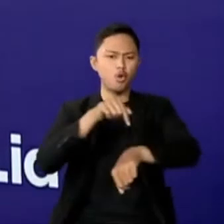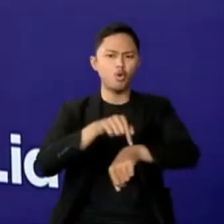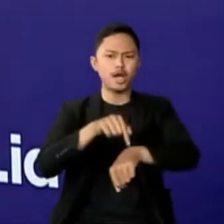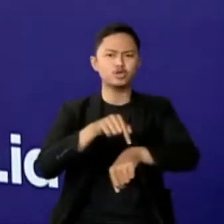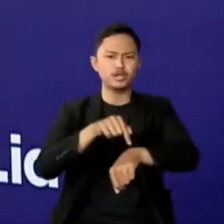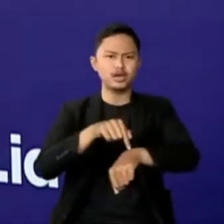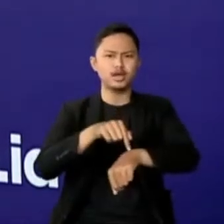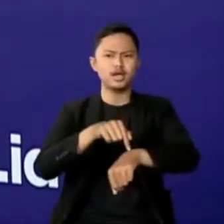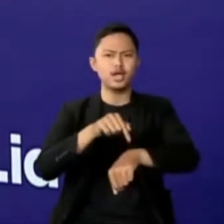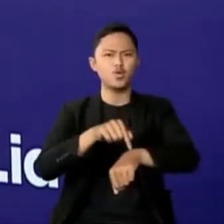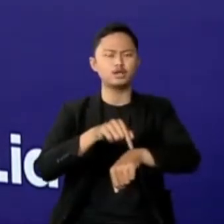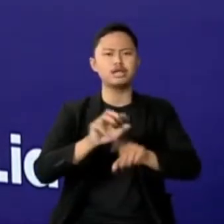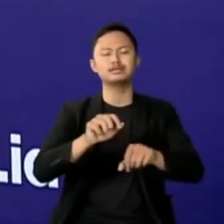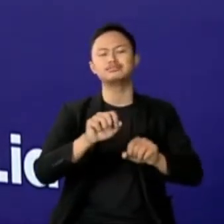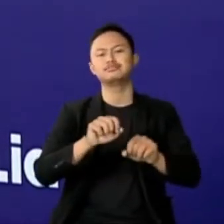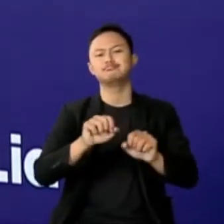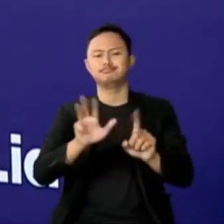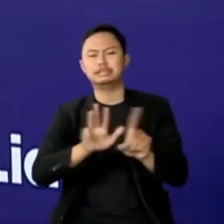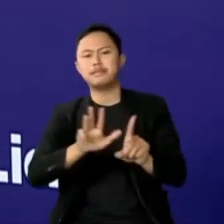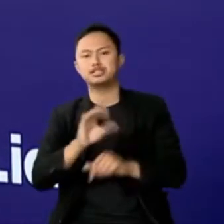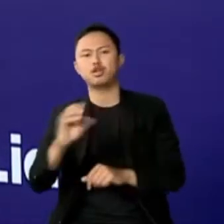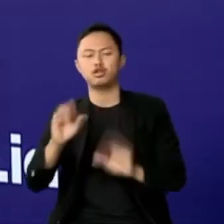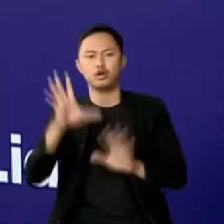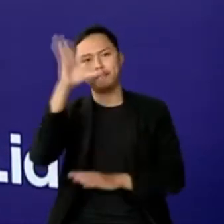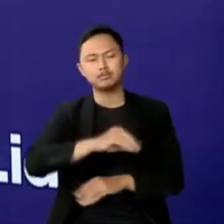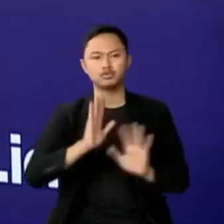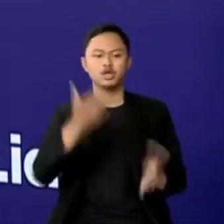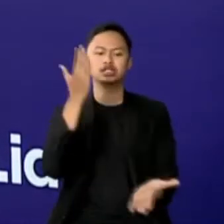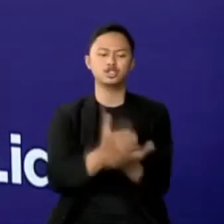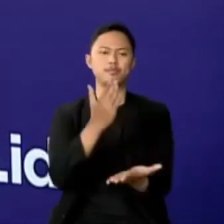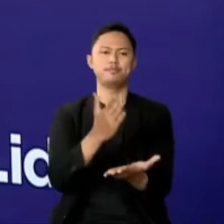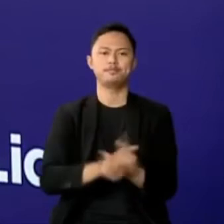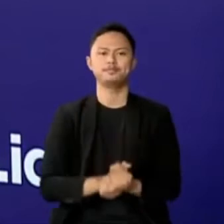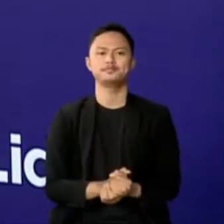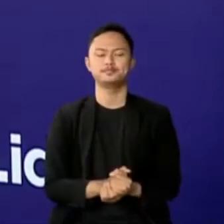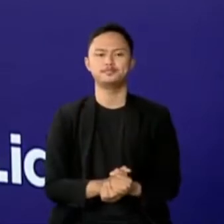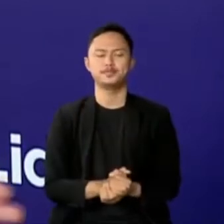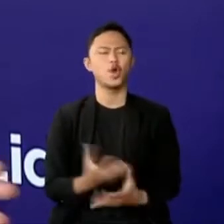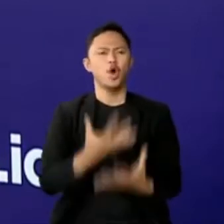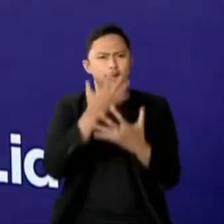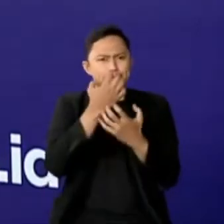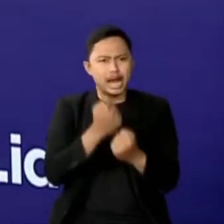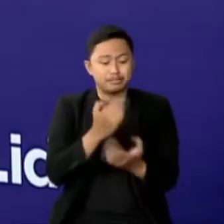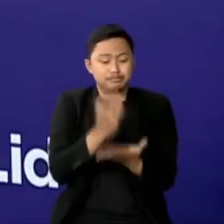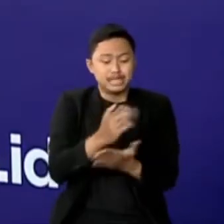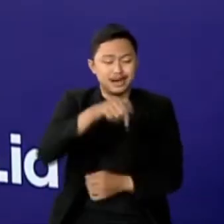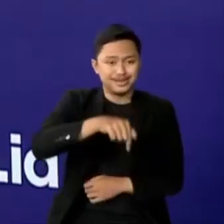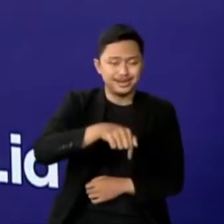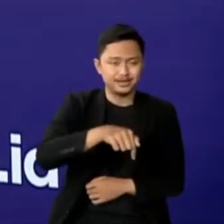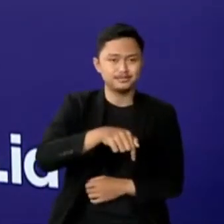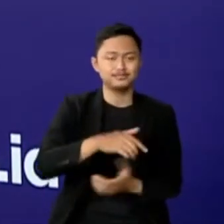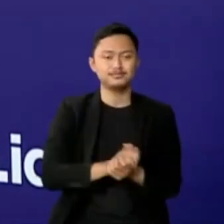percepat sampai jam 09.00 belas make jadi ini semuanya capai jam 19/6 mudah-mudahan dengan kebijakan